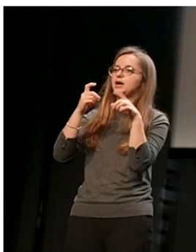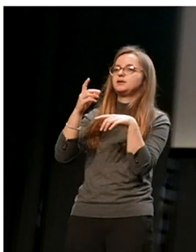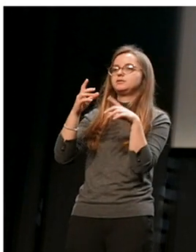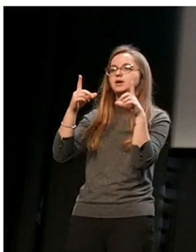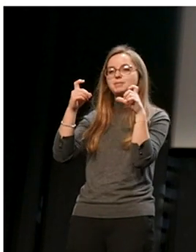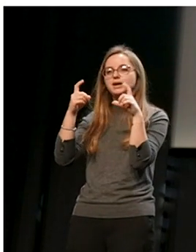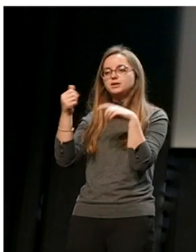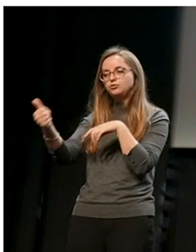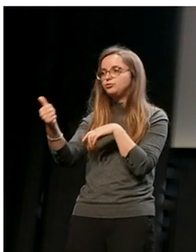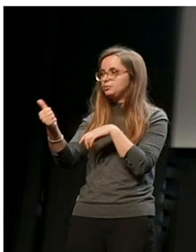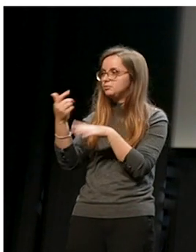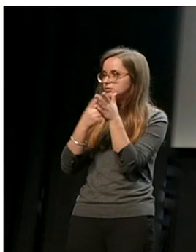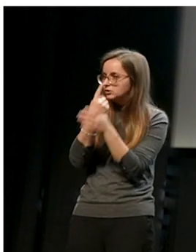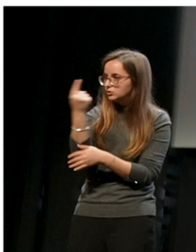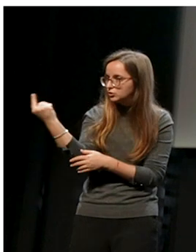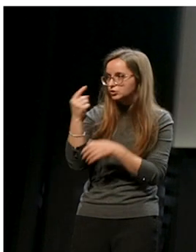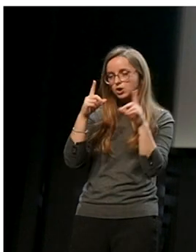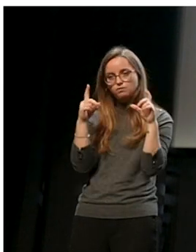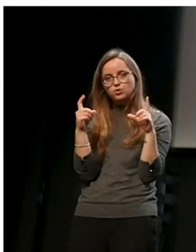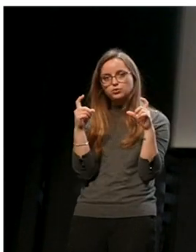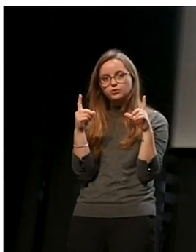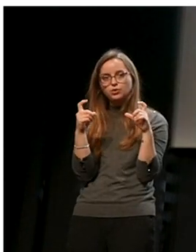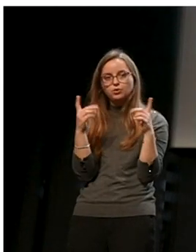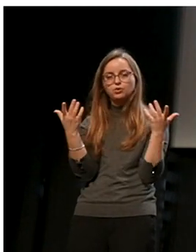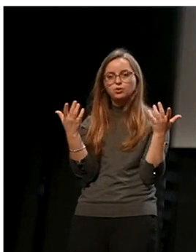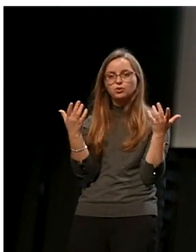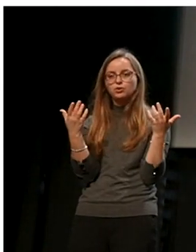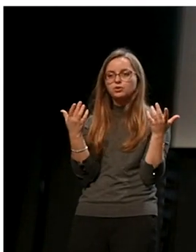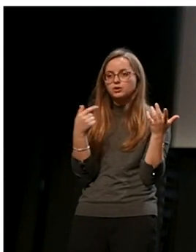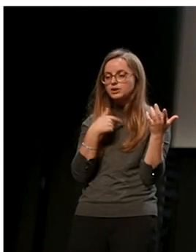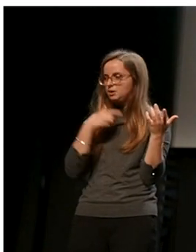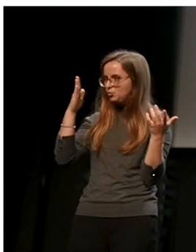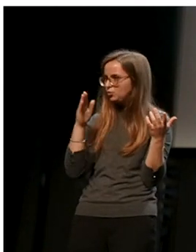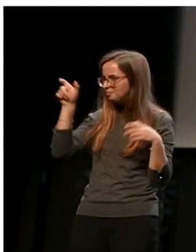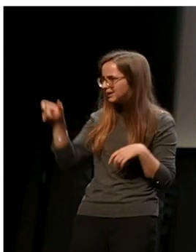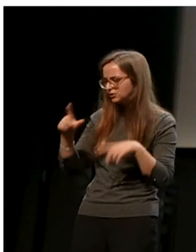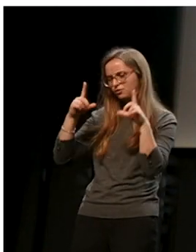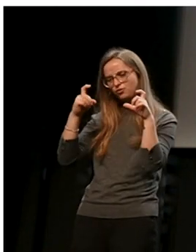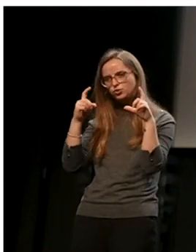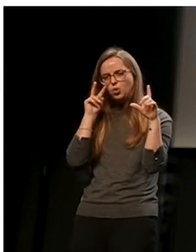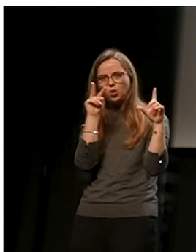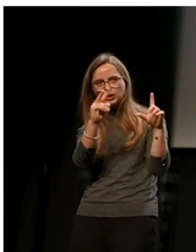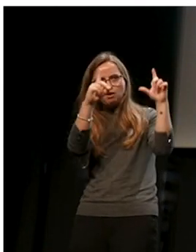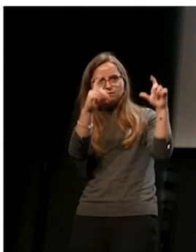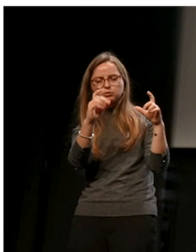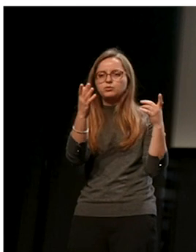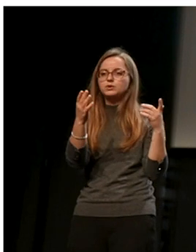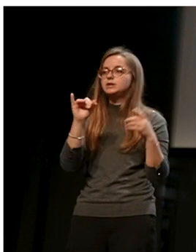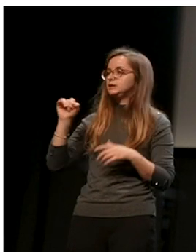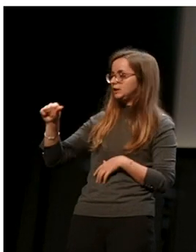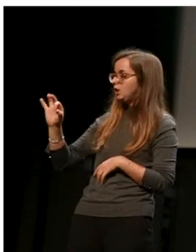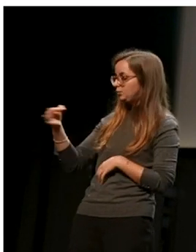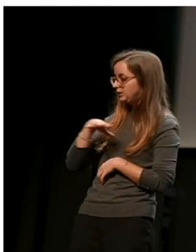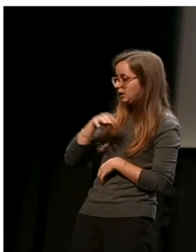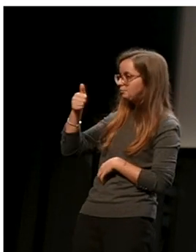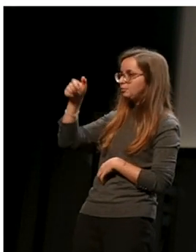seul. Tu as quand même besoin d'un photographe. Tu as quand même besoin d'un photographe. L'IA, oui, tu as quelqu'un qui doit taper. Ce